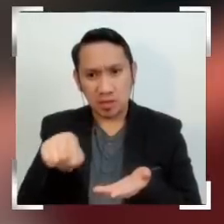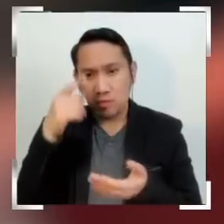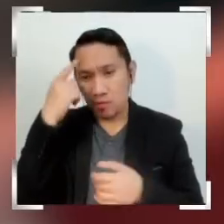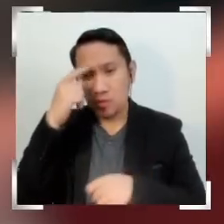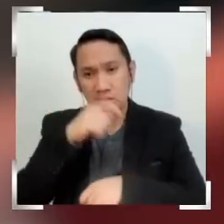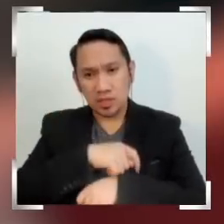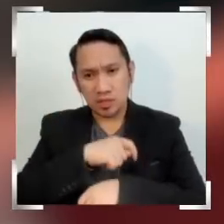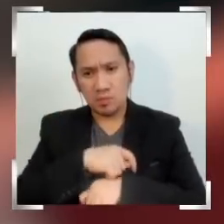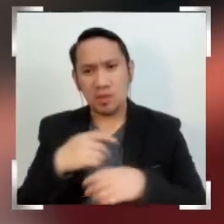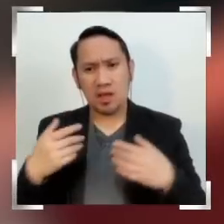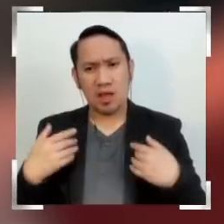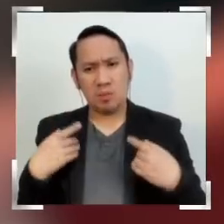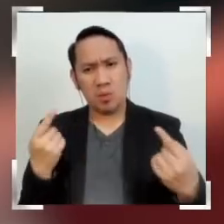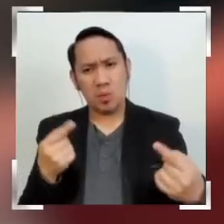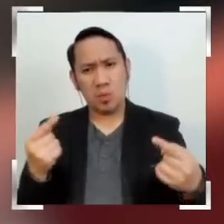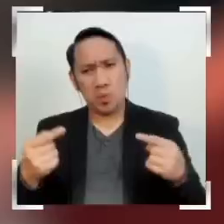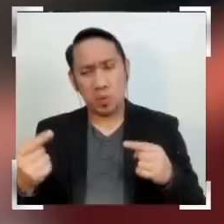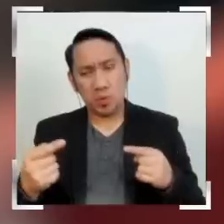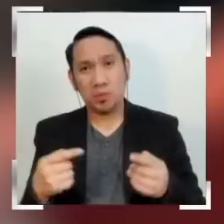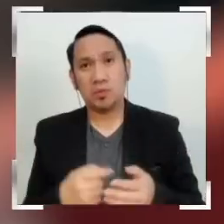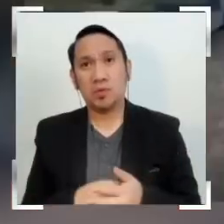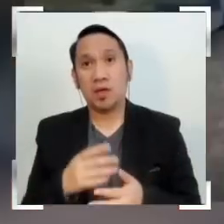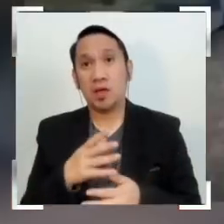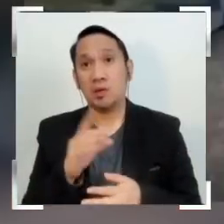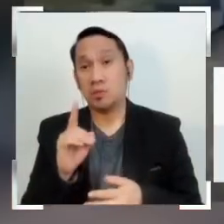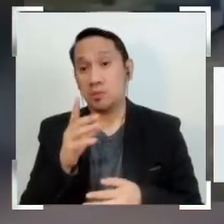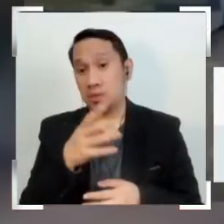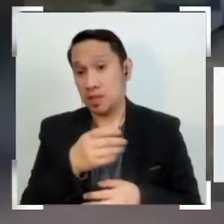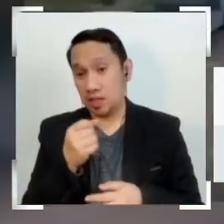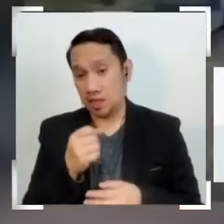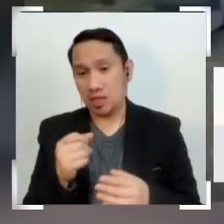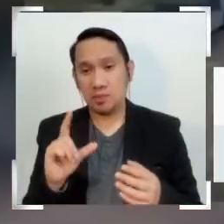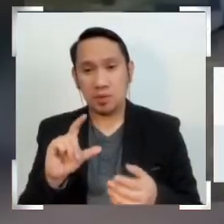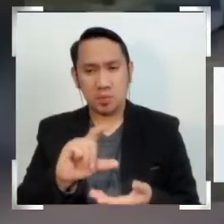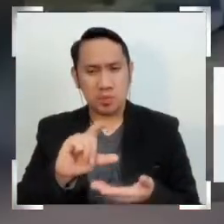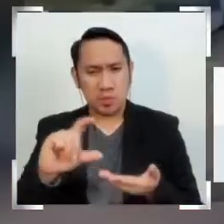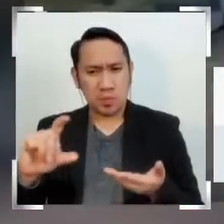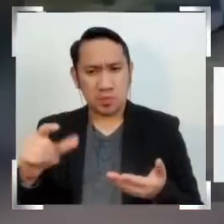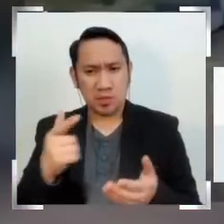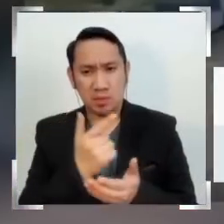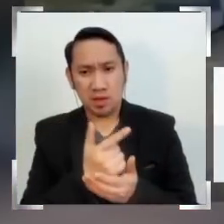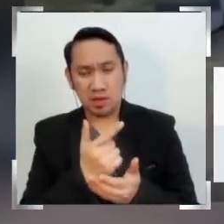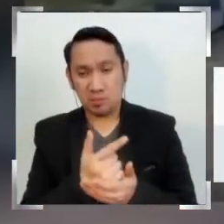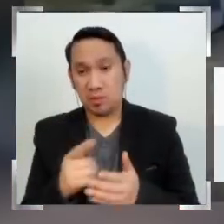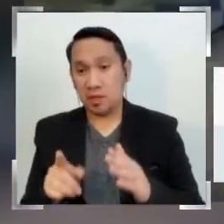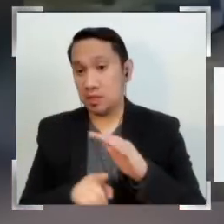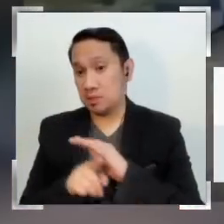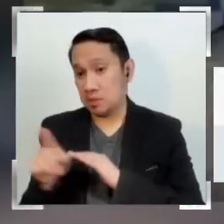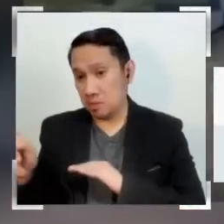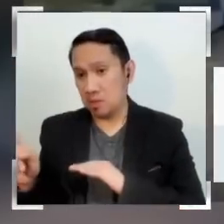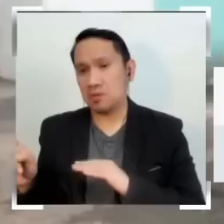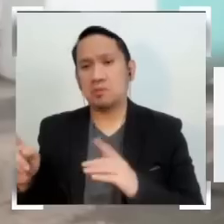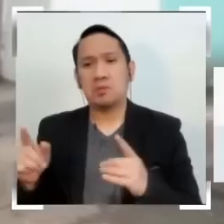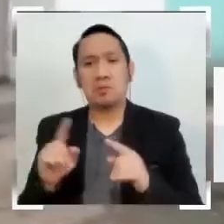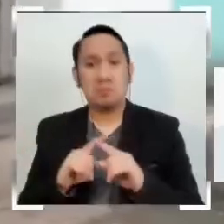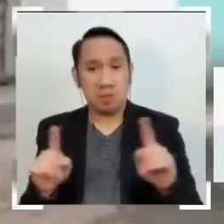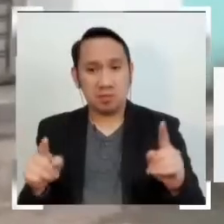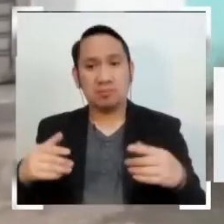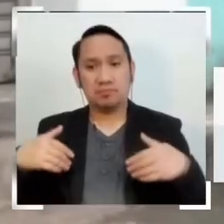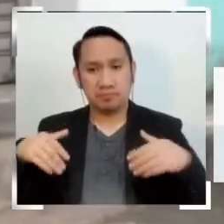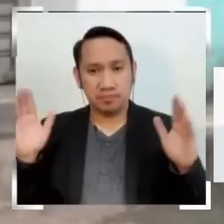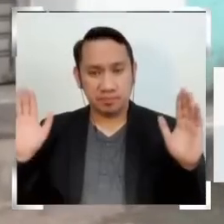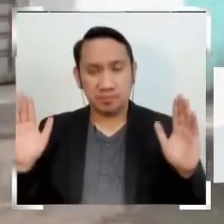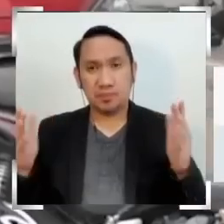ng pagtatalo. Na-recover sa lugar ang 9 na basyo ng bala. Tumakas ang suspect pero kalaunan ay sumuko rin bitbit ang kanyang